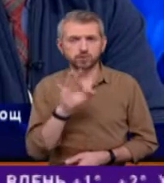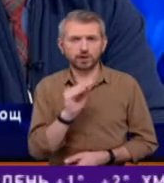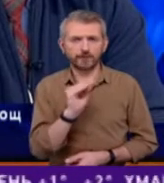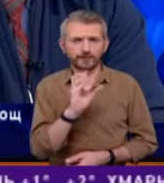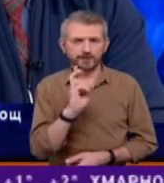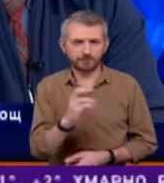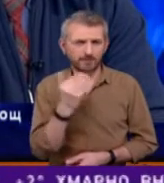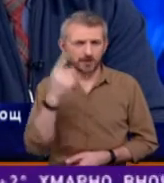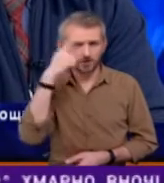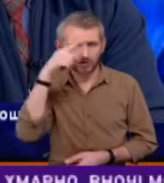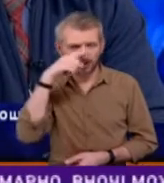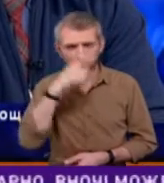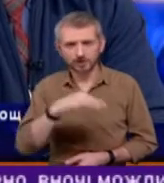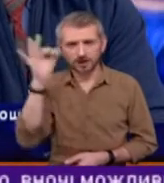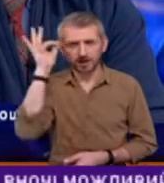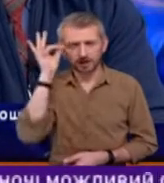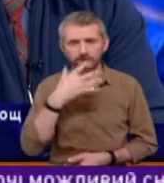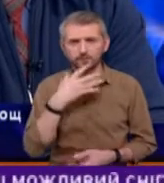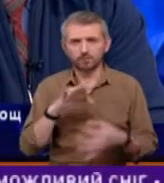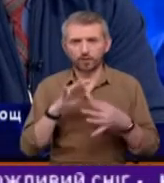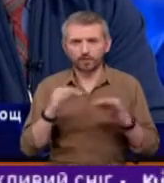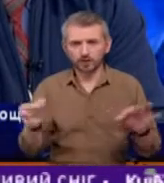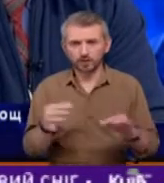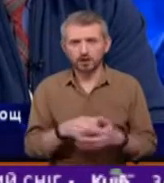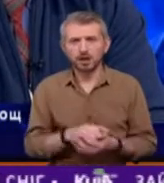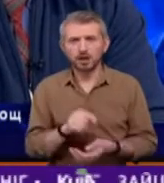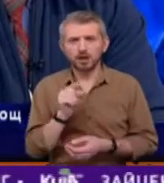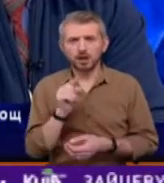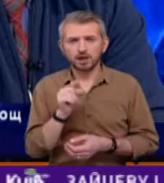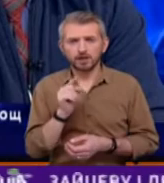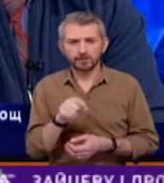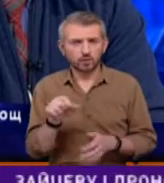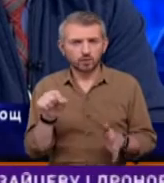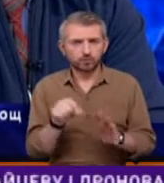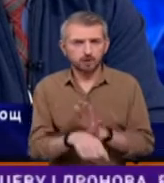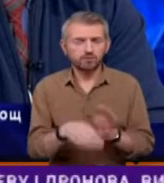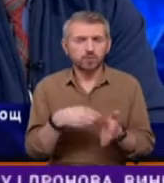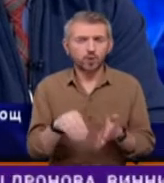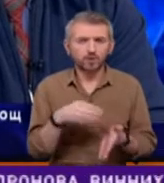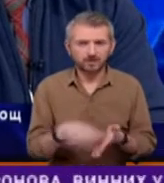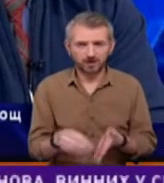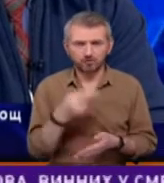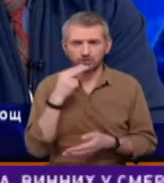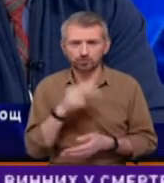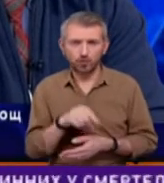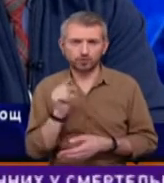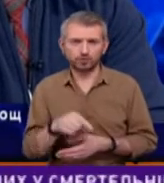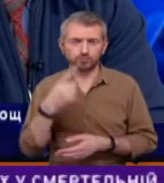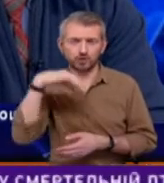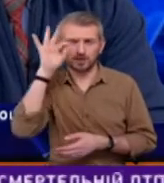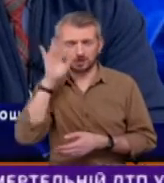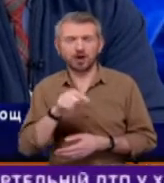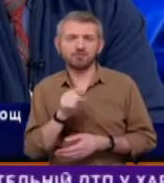вашу казку і згадав стару поговірку. Грім убив порося. Причому тут міліція? Мені вона подобається. А